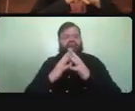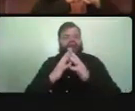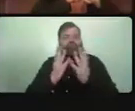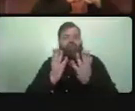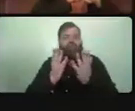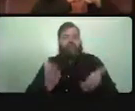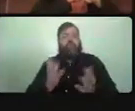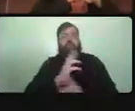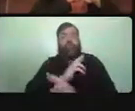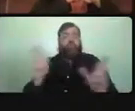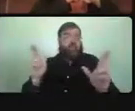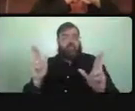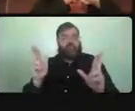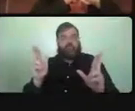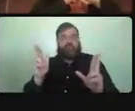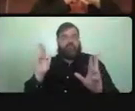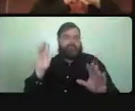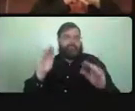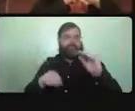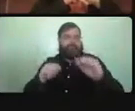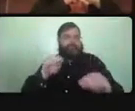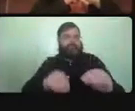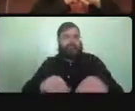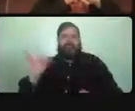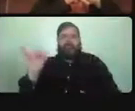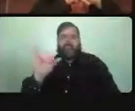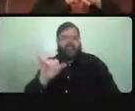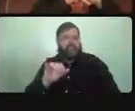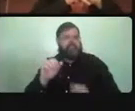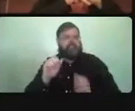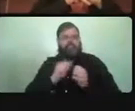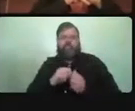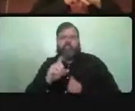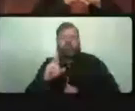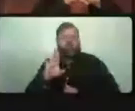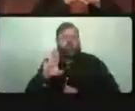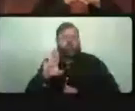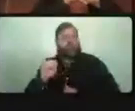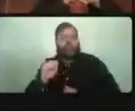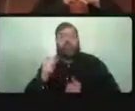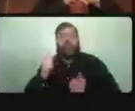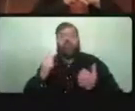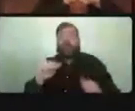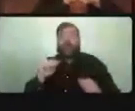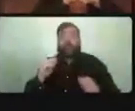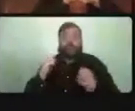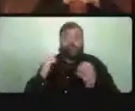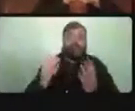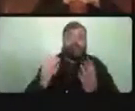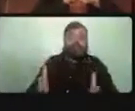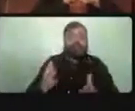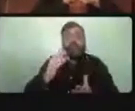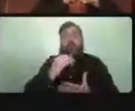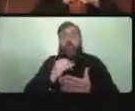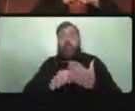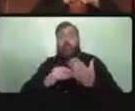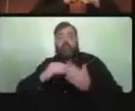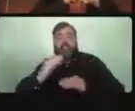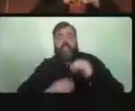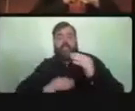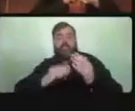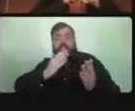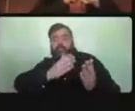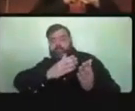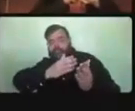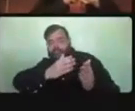Tunaweza, tuko tayari kujenga, kuendelea na ujenzi katika eneo lile. Na